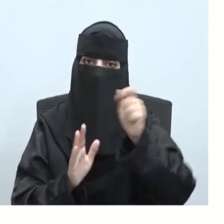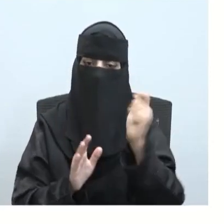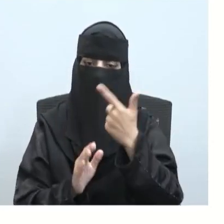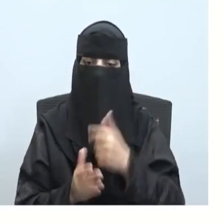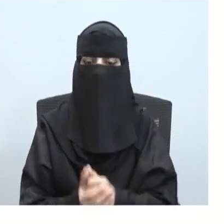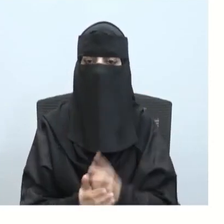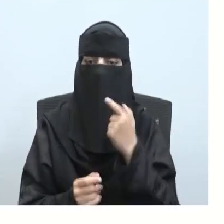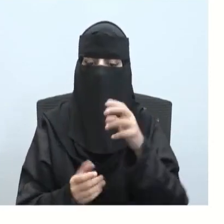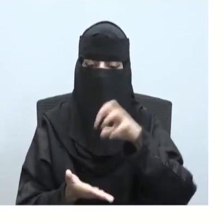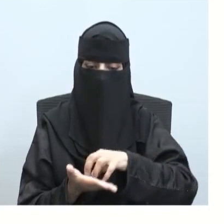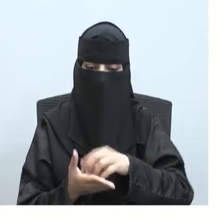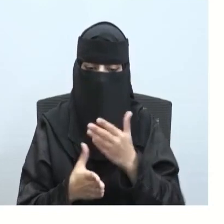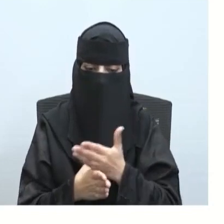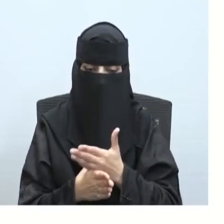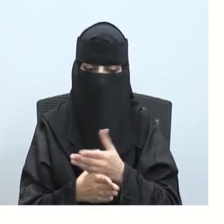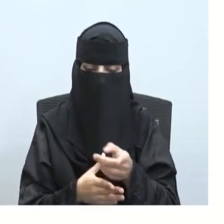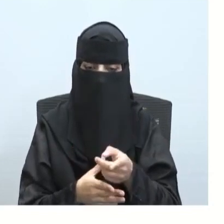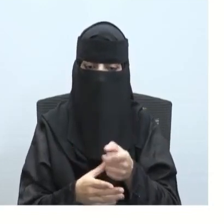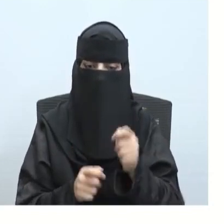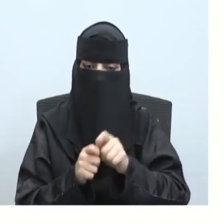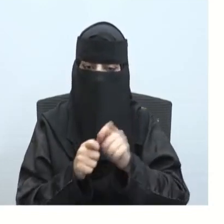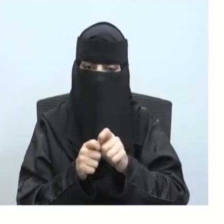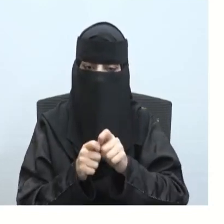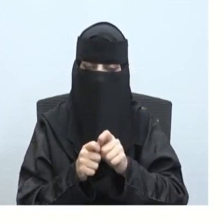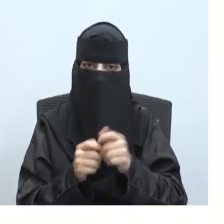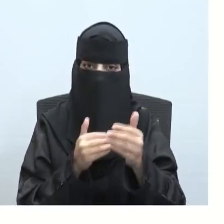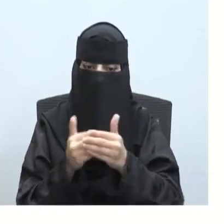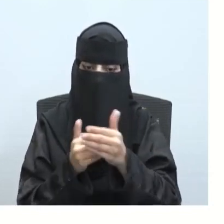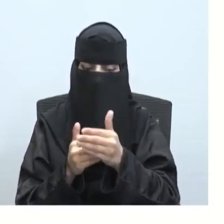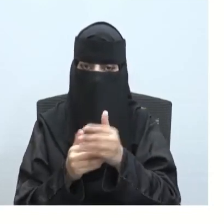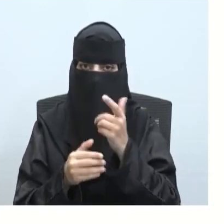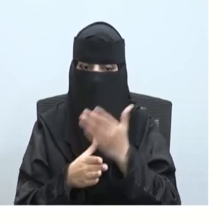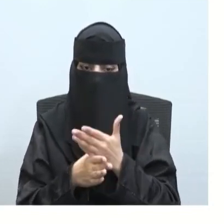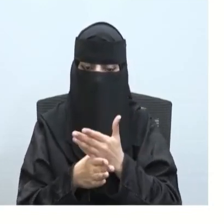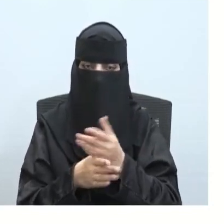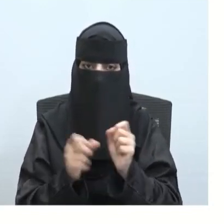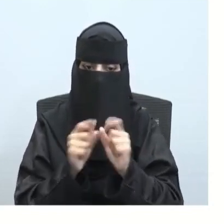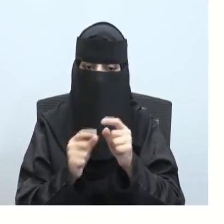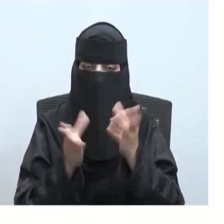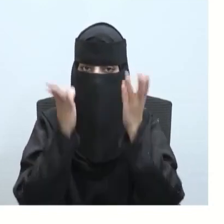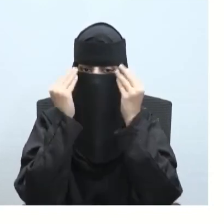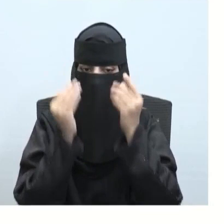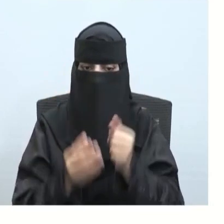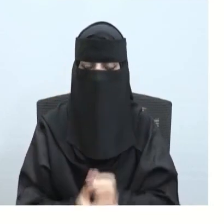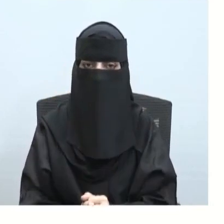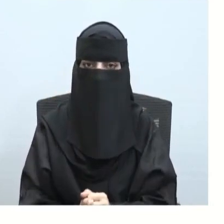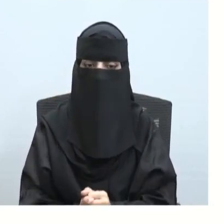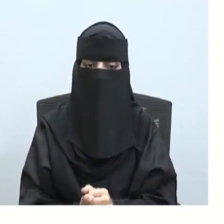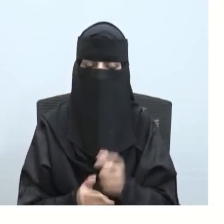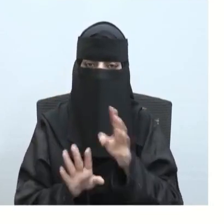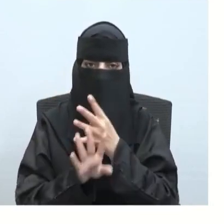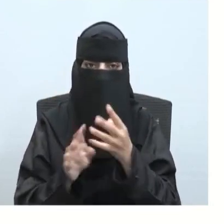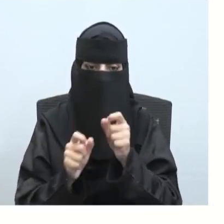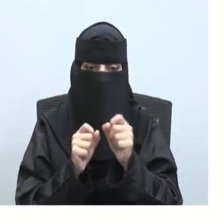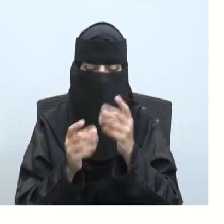أيضاً من تأثيرات إنترنت الأشياء في التصنيع تقارب تقنية التشغيل OT وتقنية المعلومات، حيث في سياق